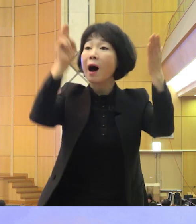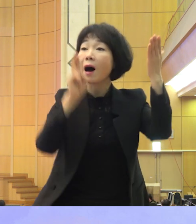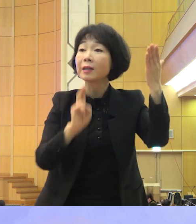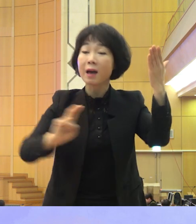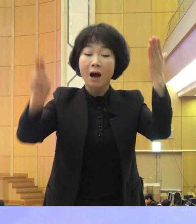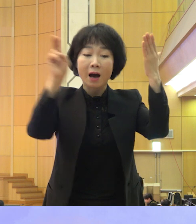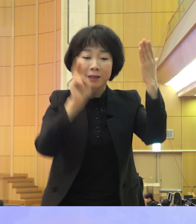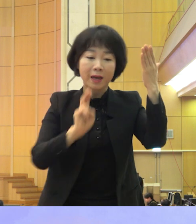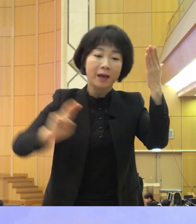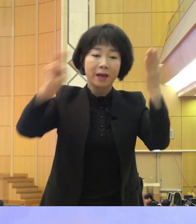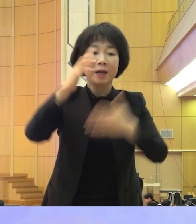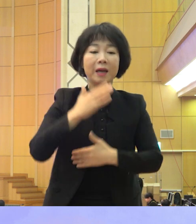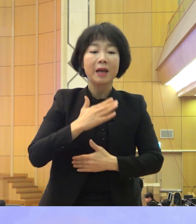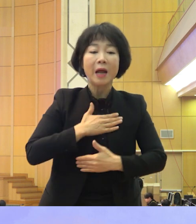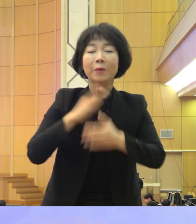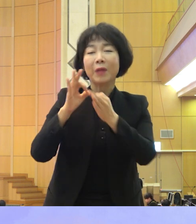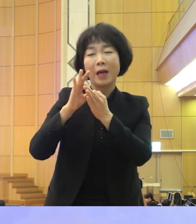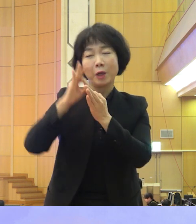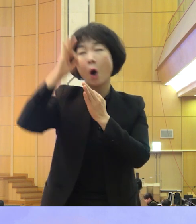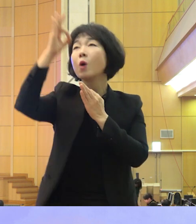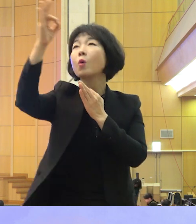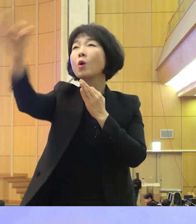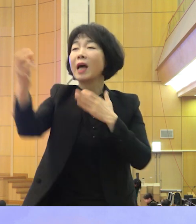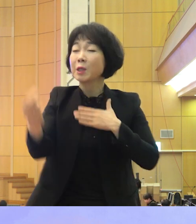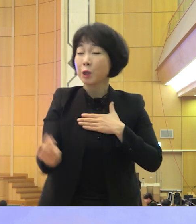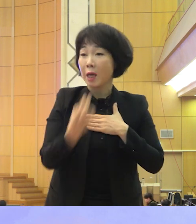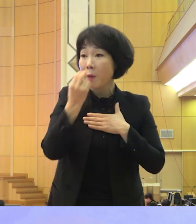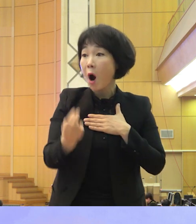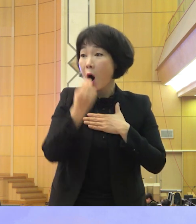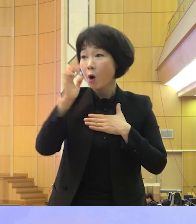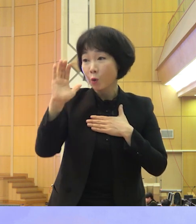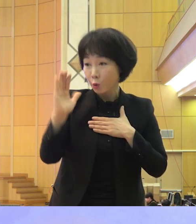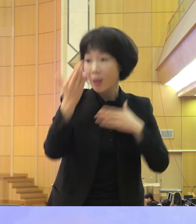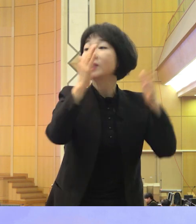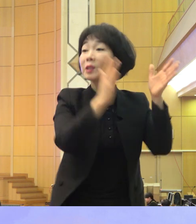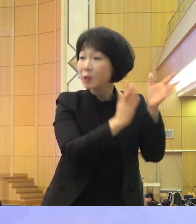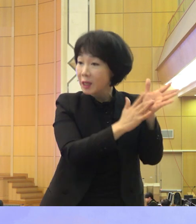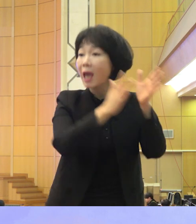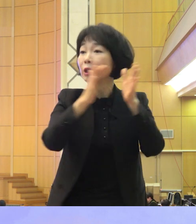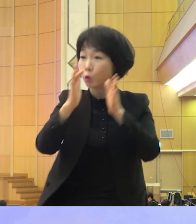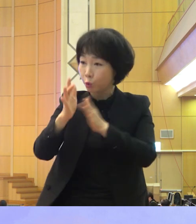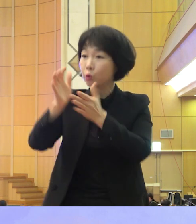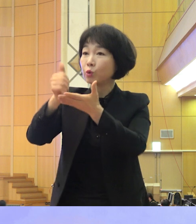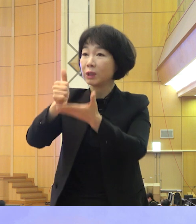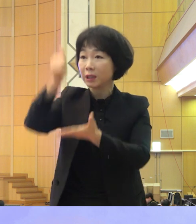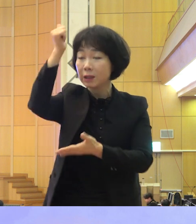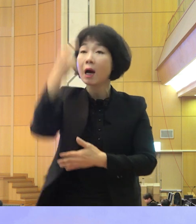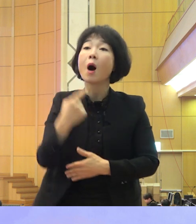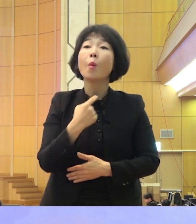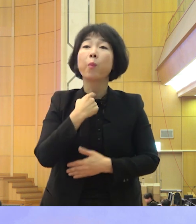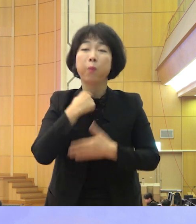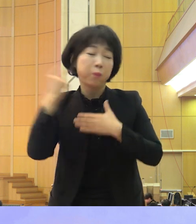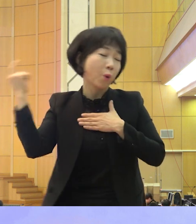주님 찬양해. 나의 영원한 생명 대신